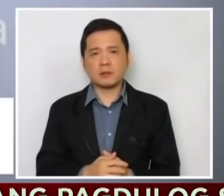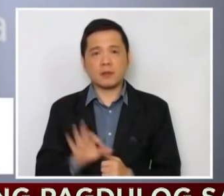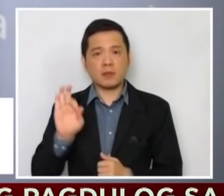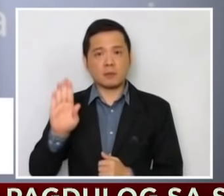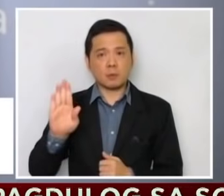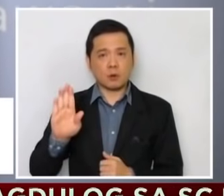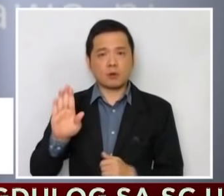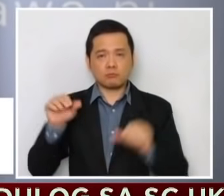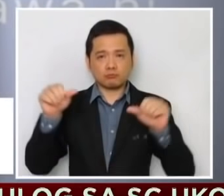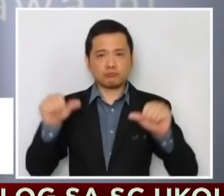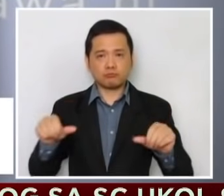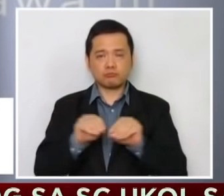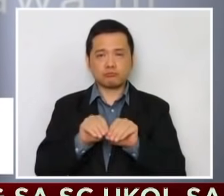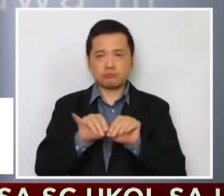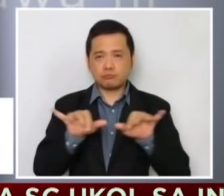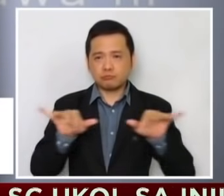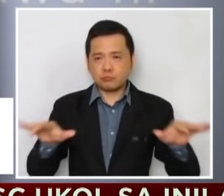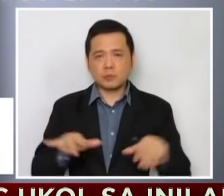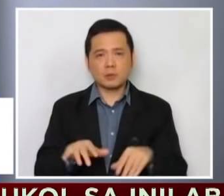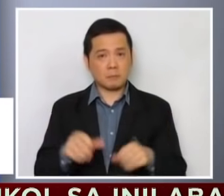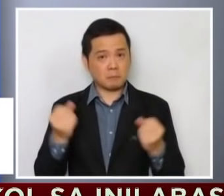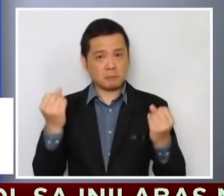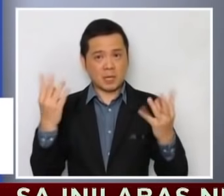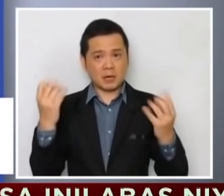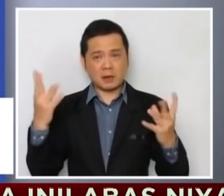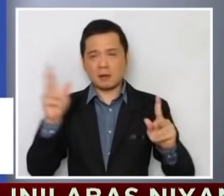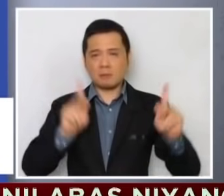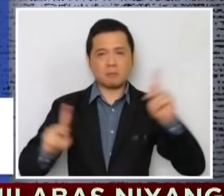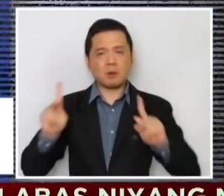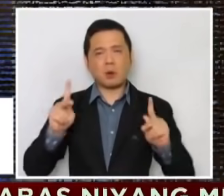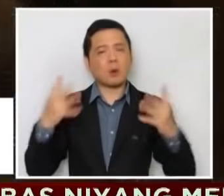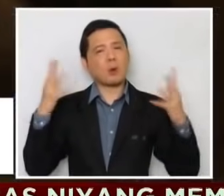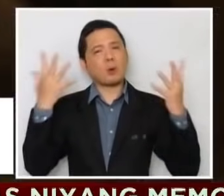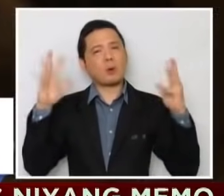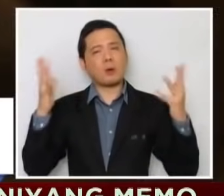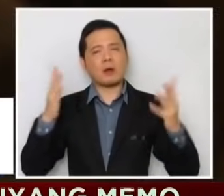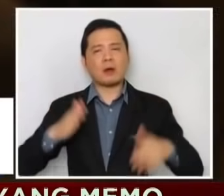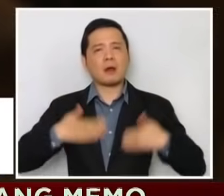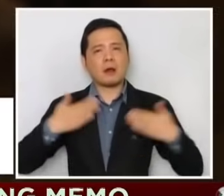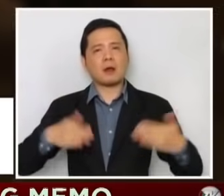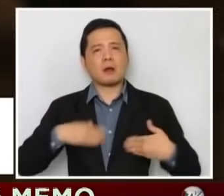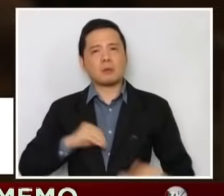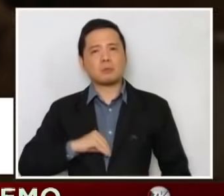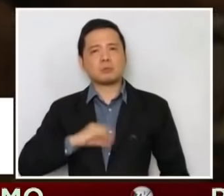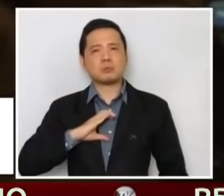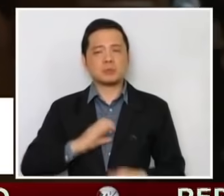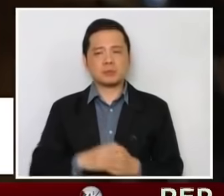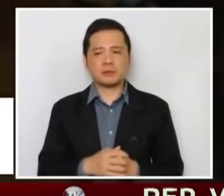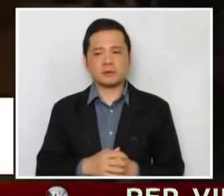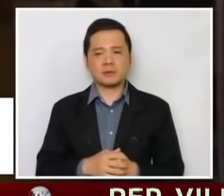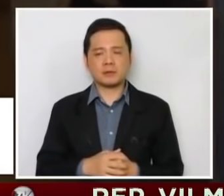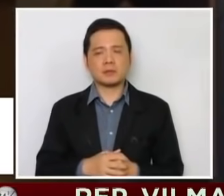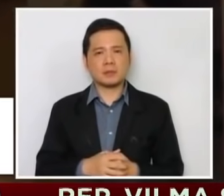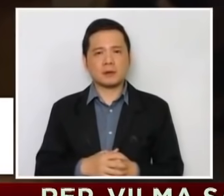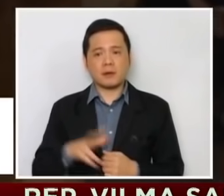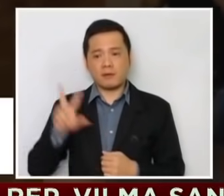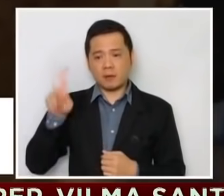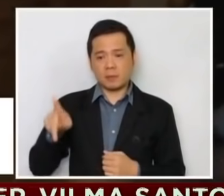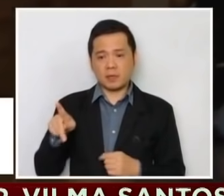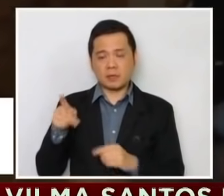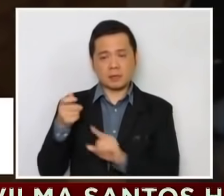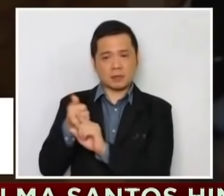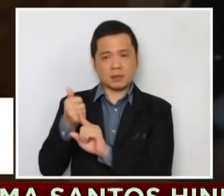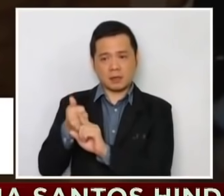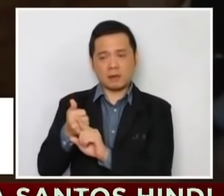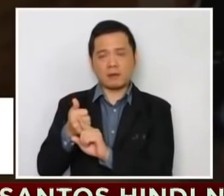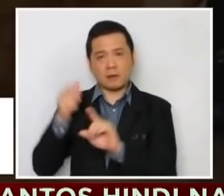ng grupong magdalo ang pagtakbo ni Robredo. Una nang sinabi ng grupo na kung hindi tatakbo ang ikalawang pangulo, tatakbo sa